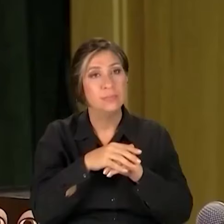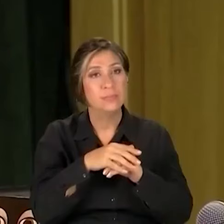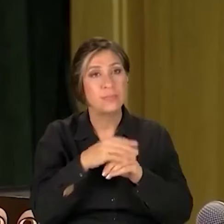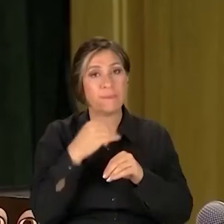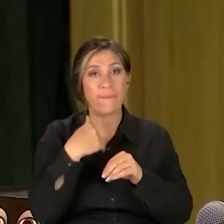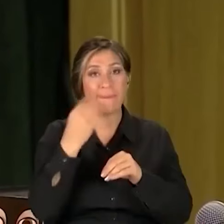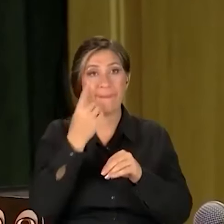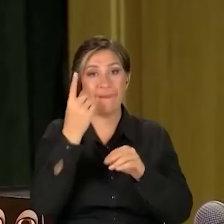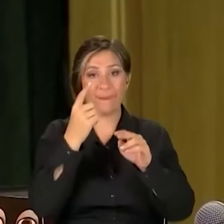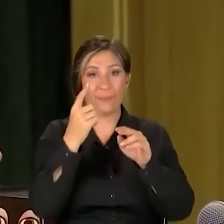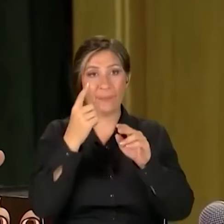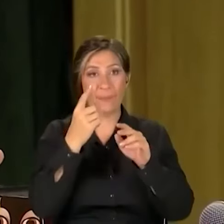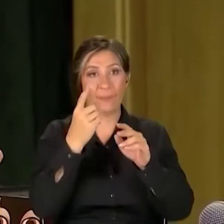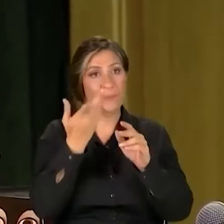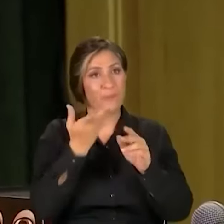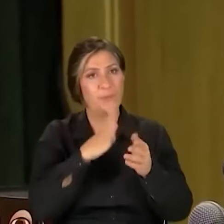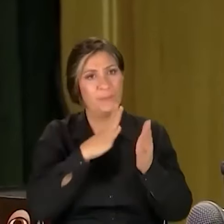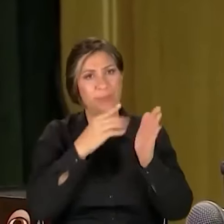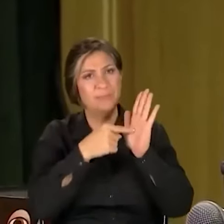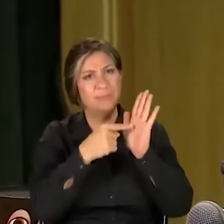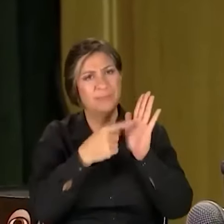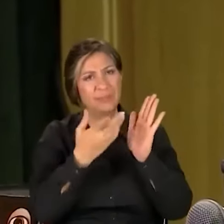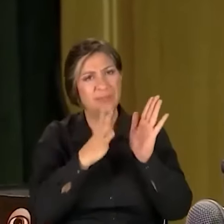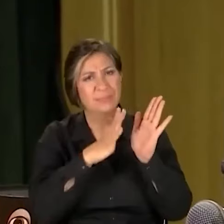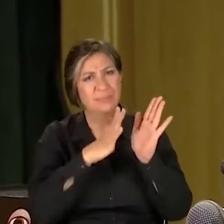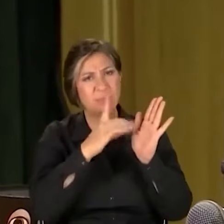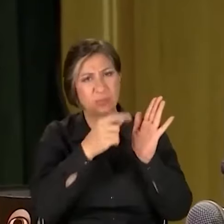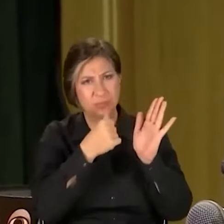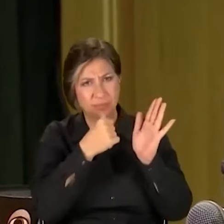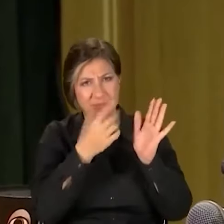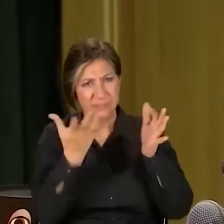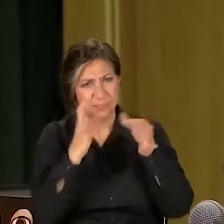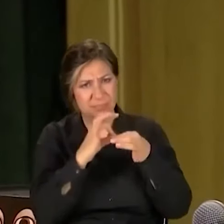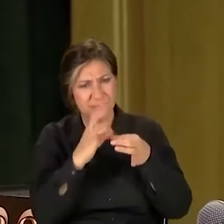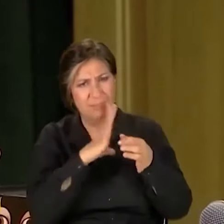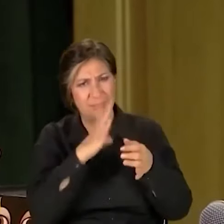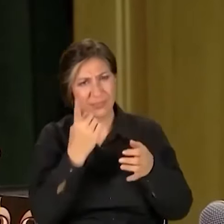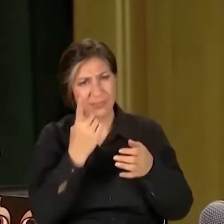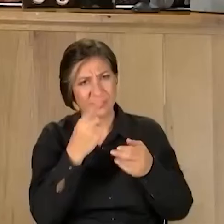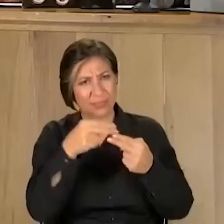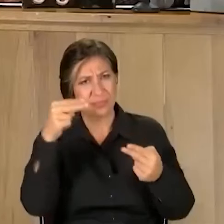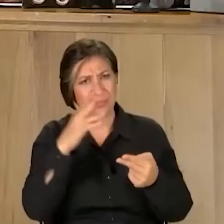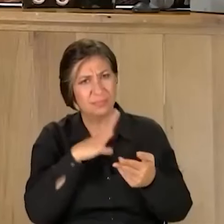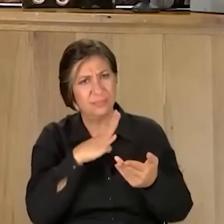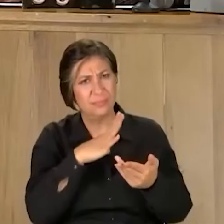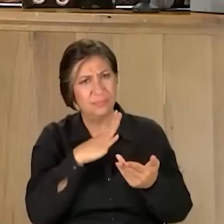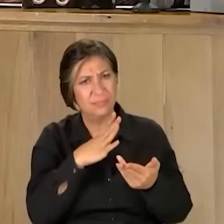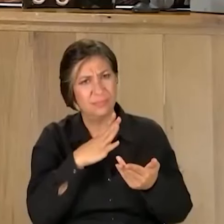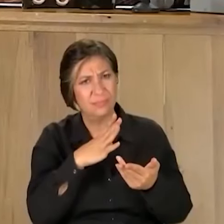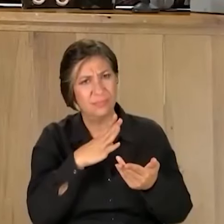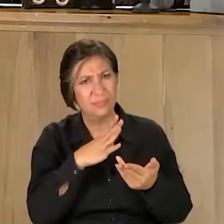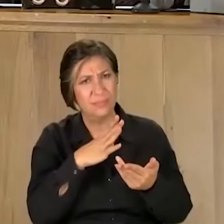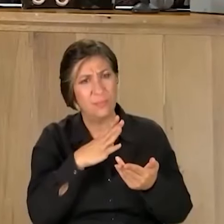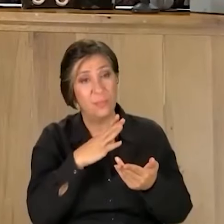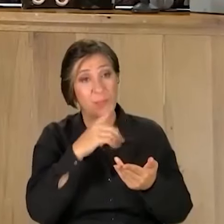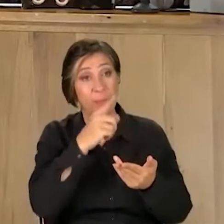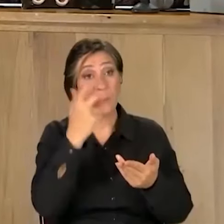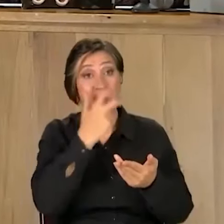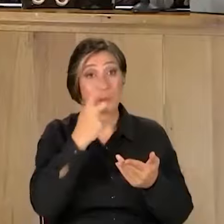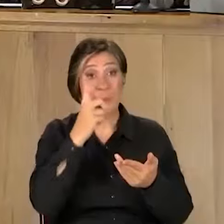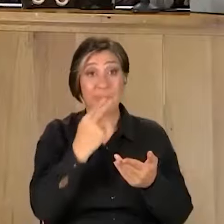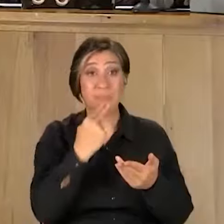Çocuklar bizde bir VTR'miz var. Niye var bu? Yani bu adamla ilgili nasıl bir TikTok hikayesi olabilir? Onun